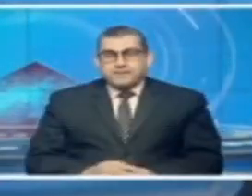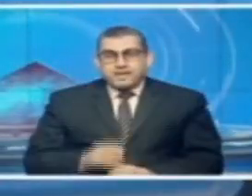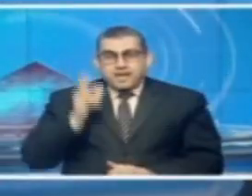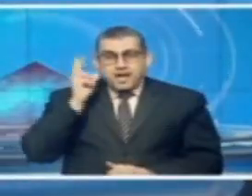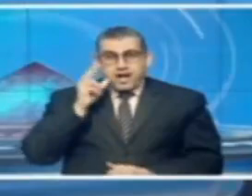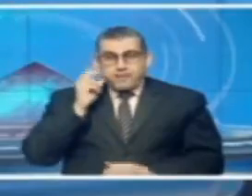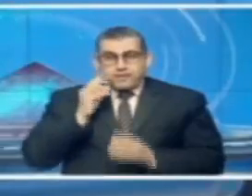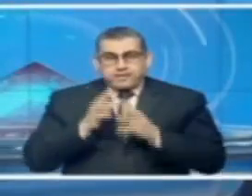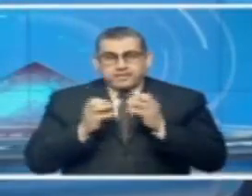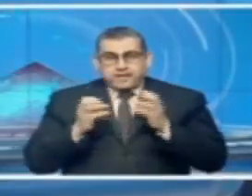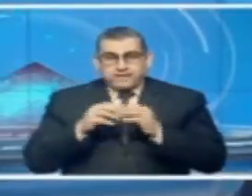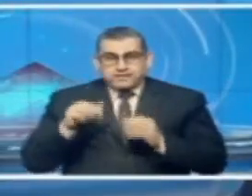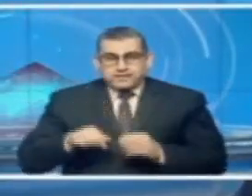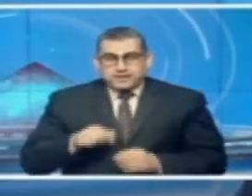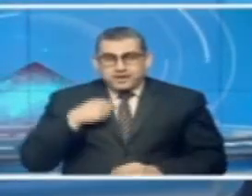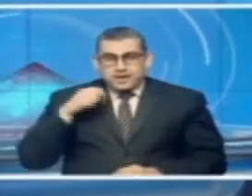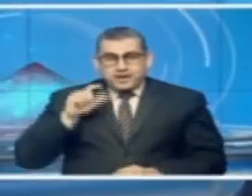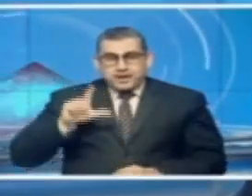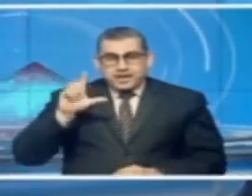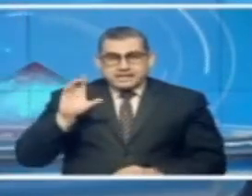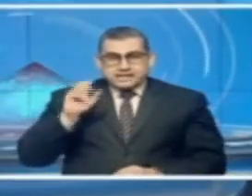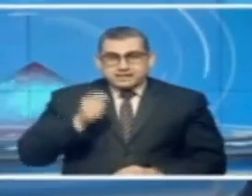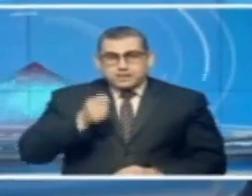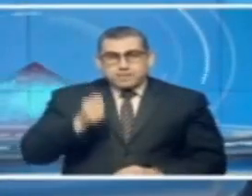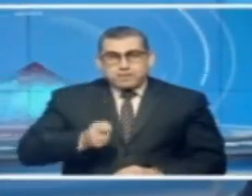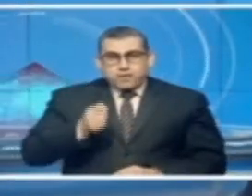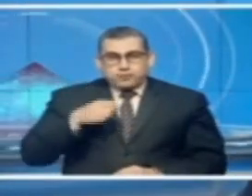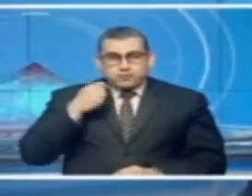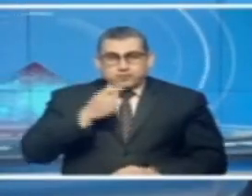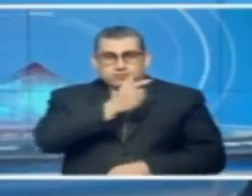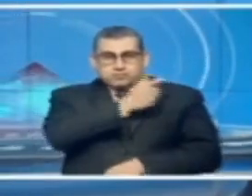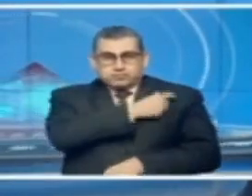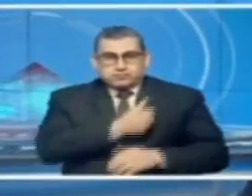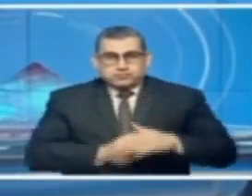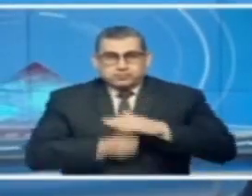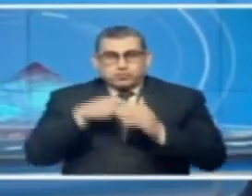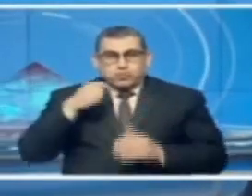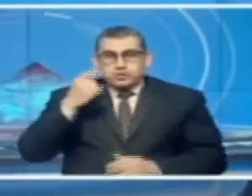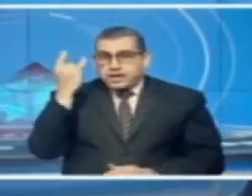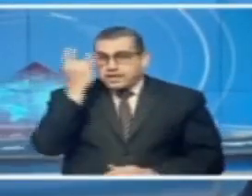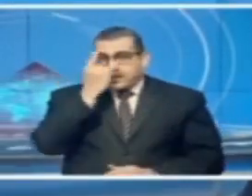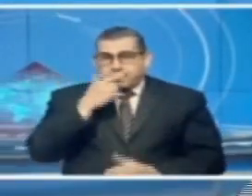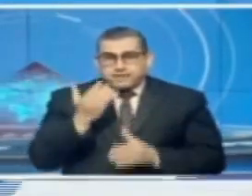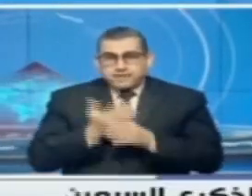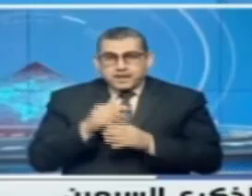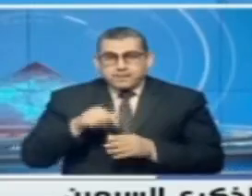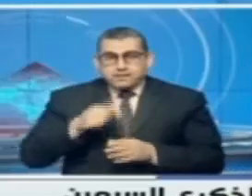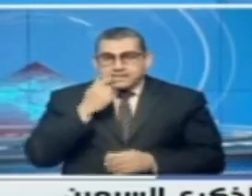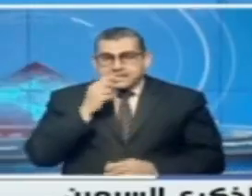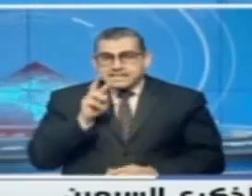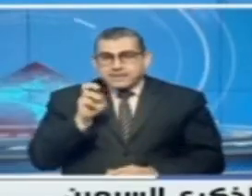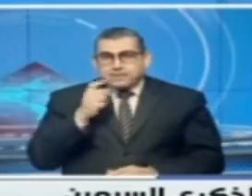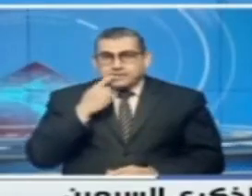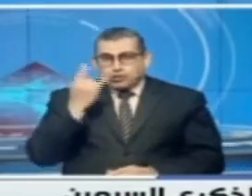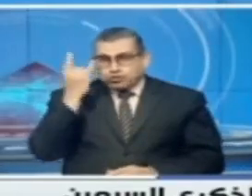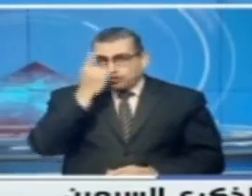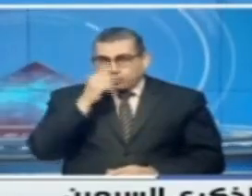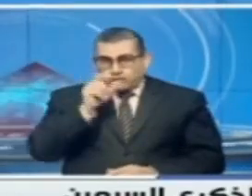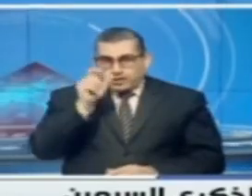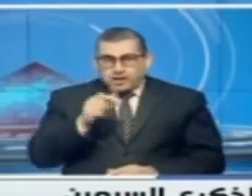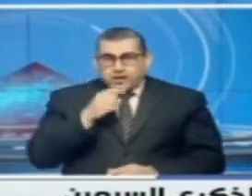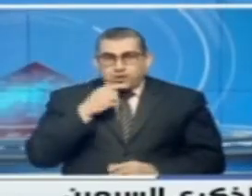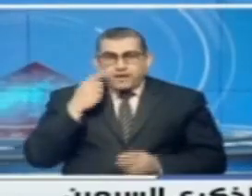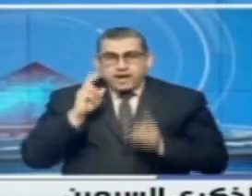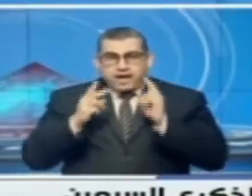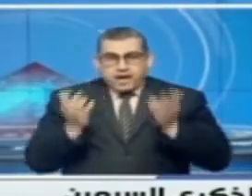الأخبار بالتفصيل. هنأ الرئيس عبد الفتاح السيسي قادة وضباط وزارة الداخلية بمناسبة الذكرى 70 لعيد الشرطة،